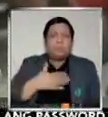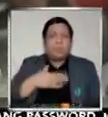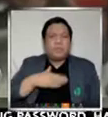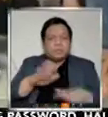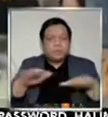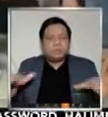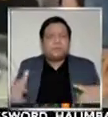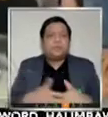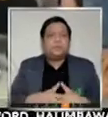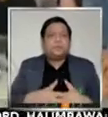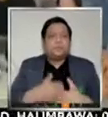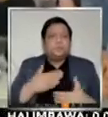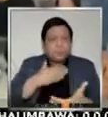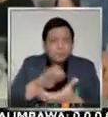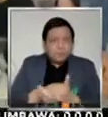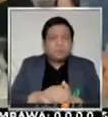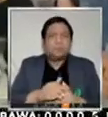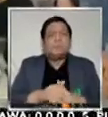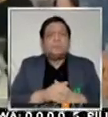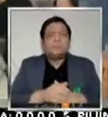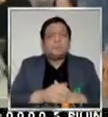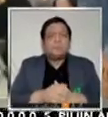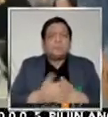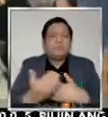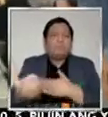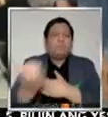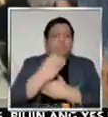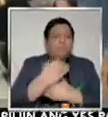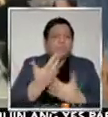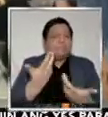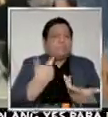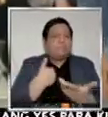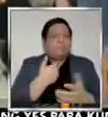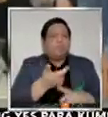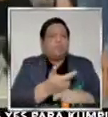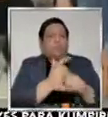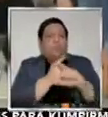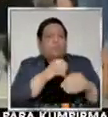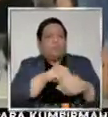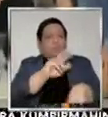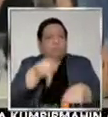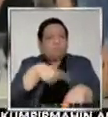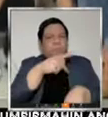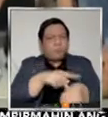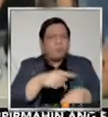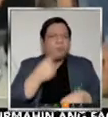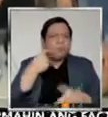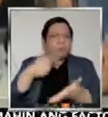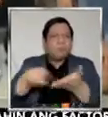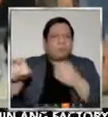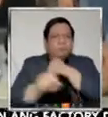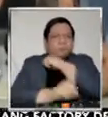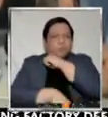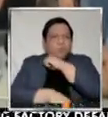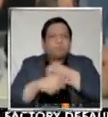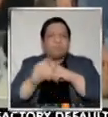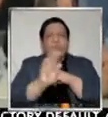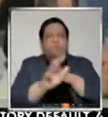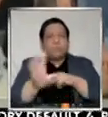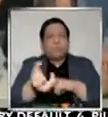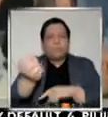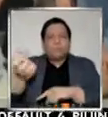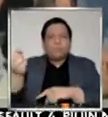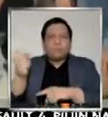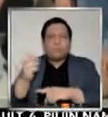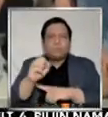ko, asawa. Napilitan raw silang mangutang sa Pilipinas para mabayaran ang penalty nila sa kani-kanilang ikama